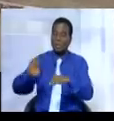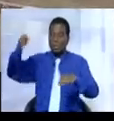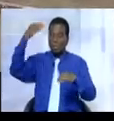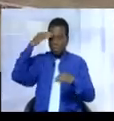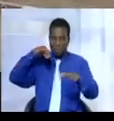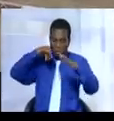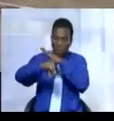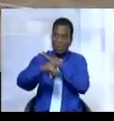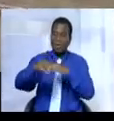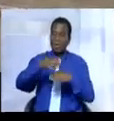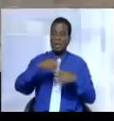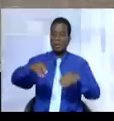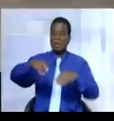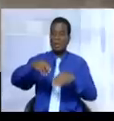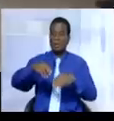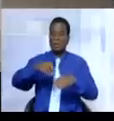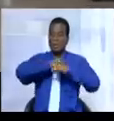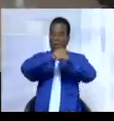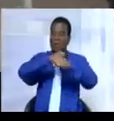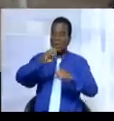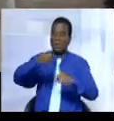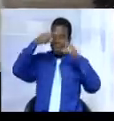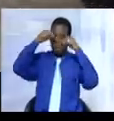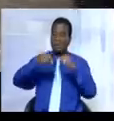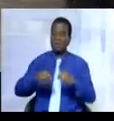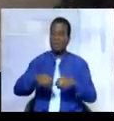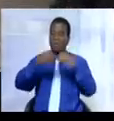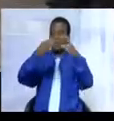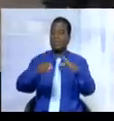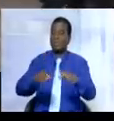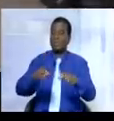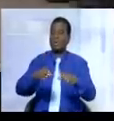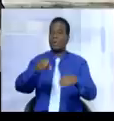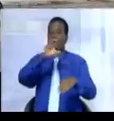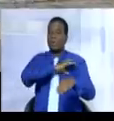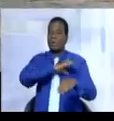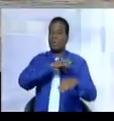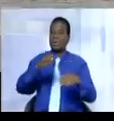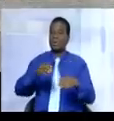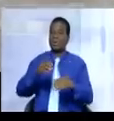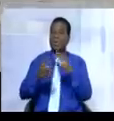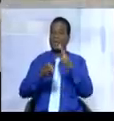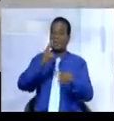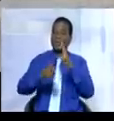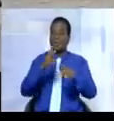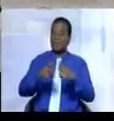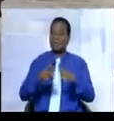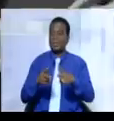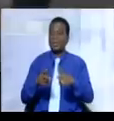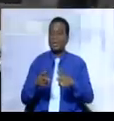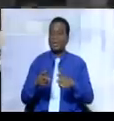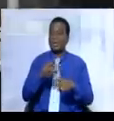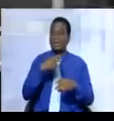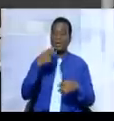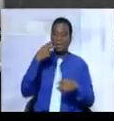ministre de l'Intérieur et de la Sécurité, Ahmed Bakayoko, vient de doter le commissariat de couteaux d'un véhicule de type 4x4, un geste